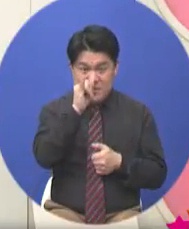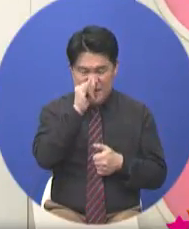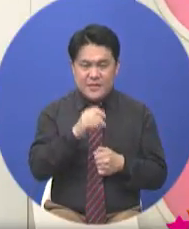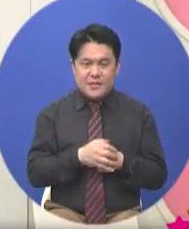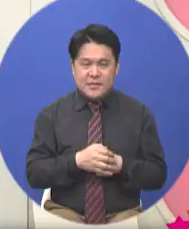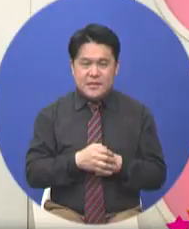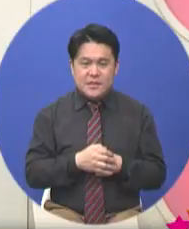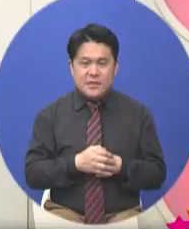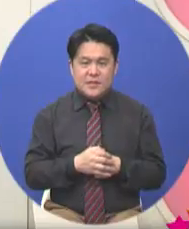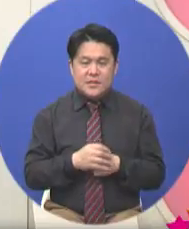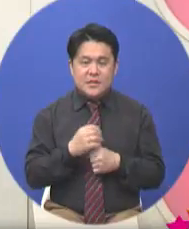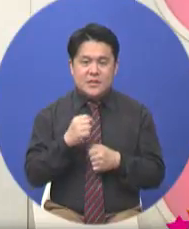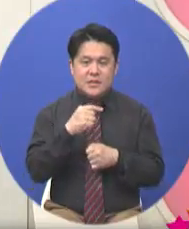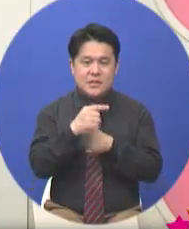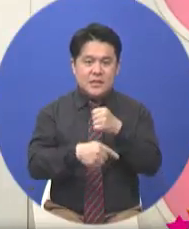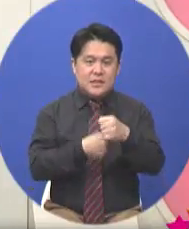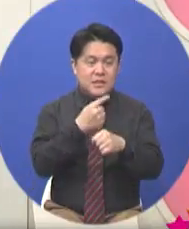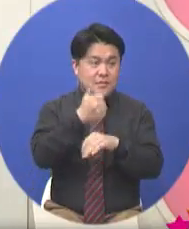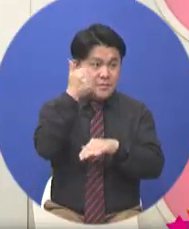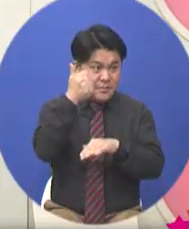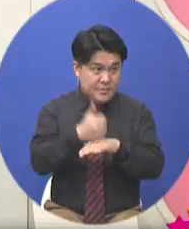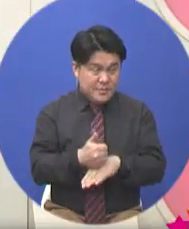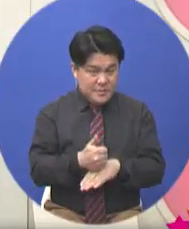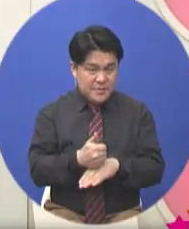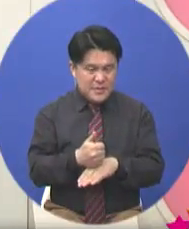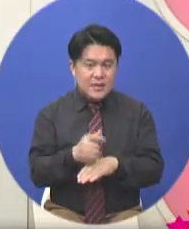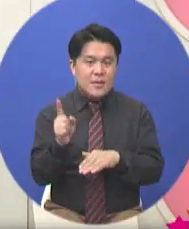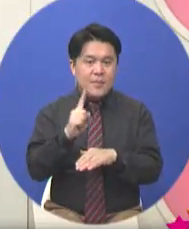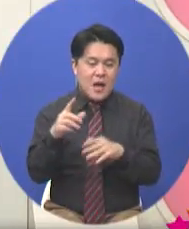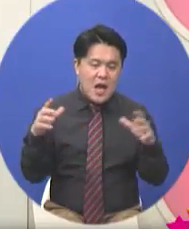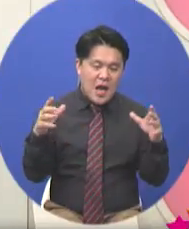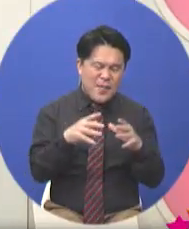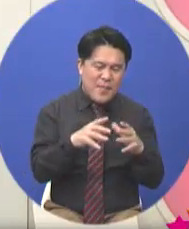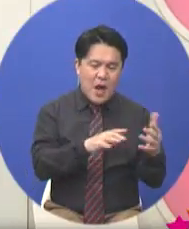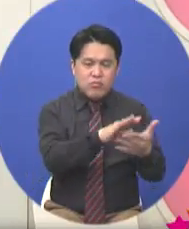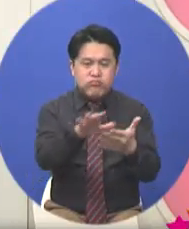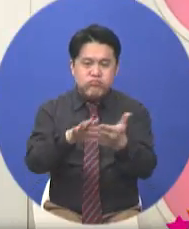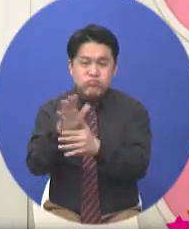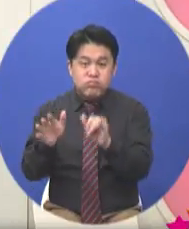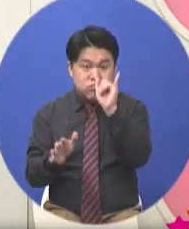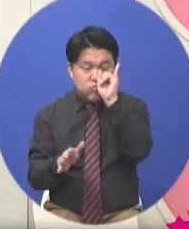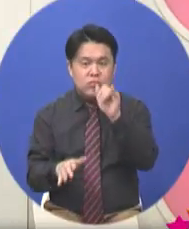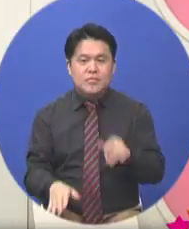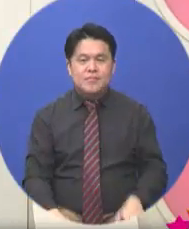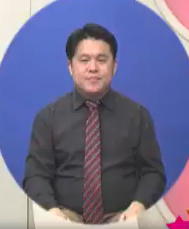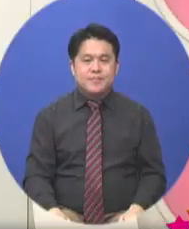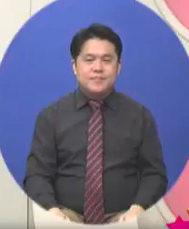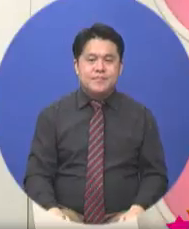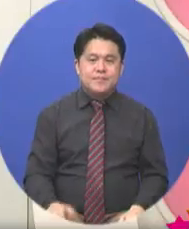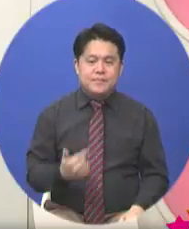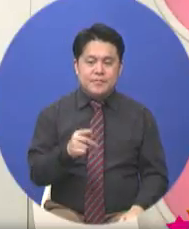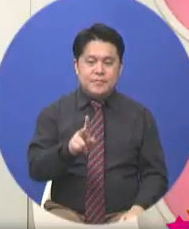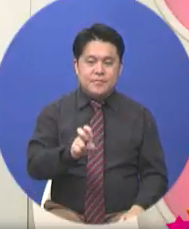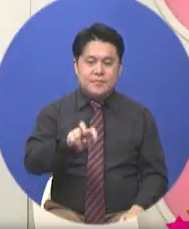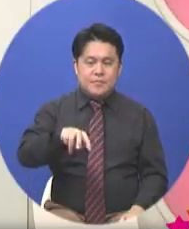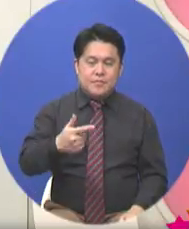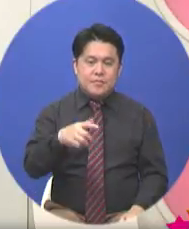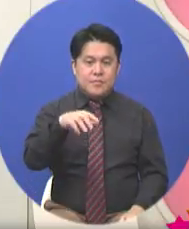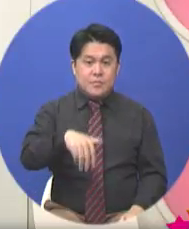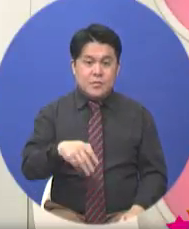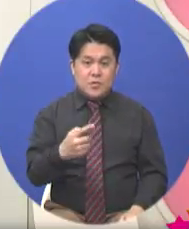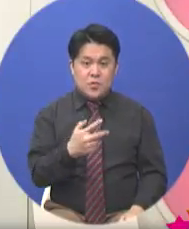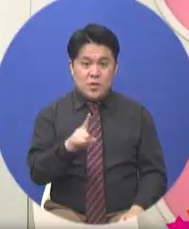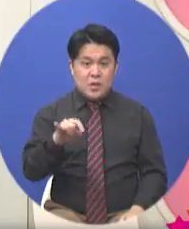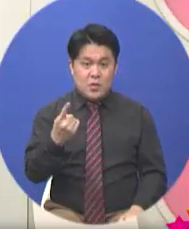네네. 연말 그 송년회는 많은 분들이 송년회도 하고 그러지만 저희 그 남문 로데오